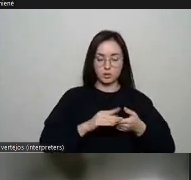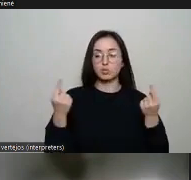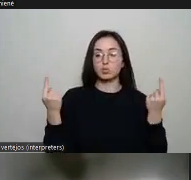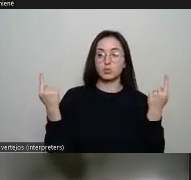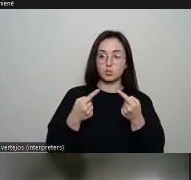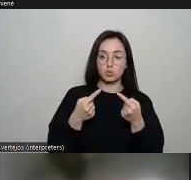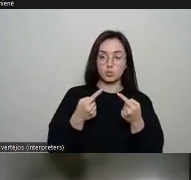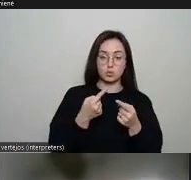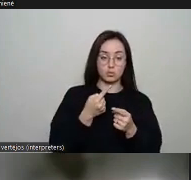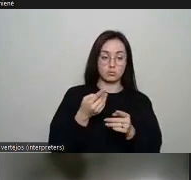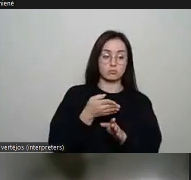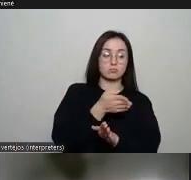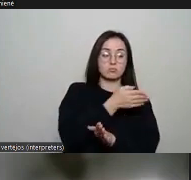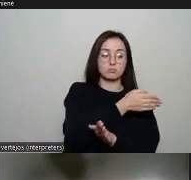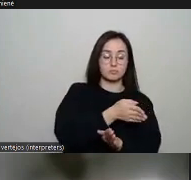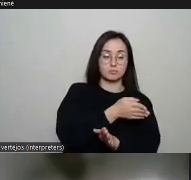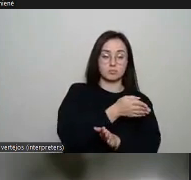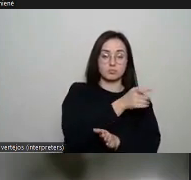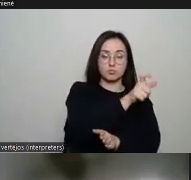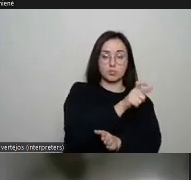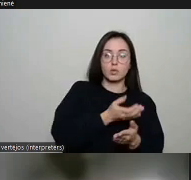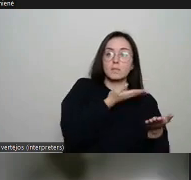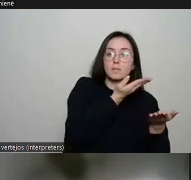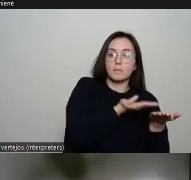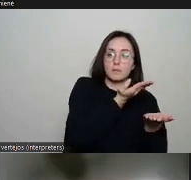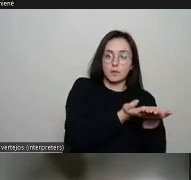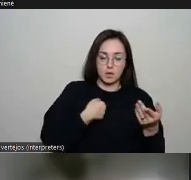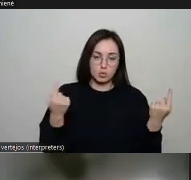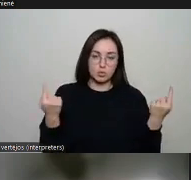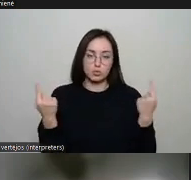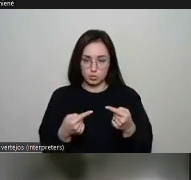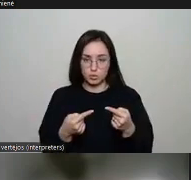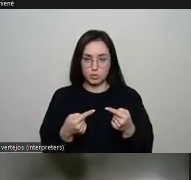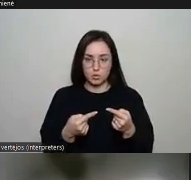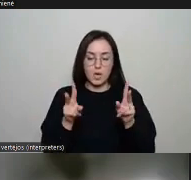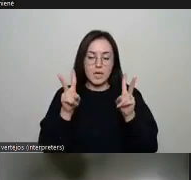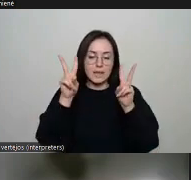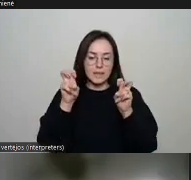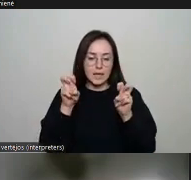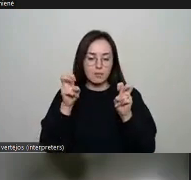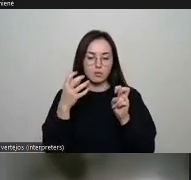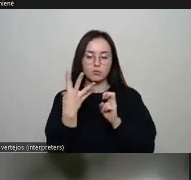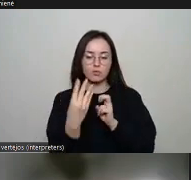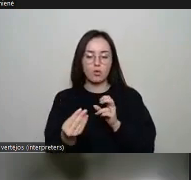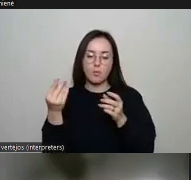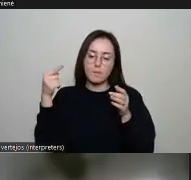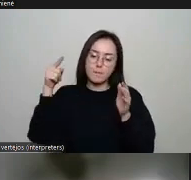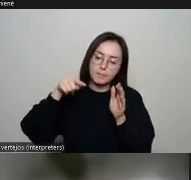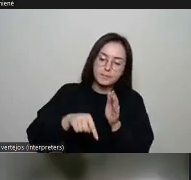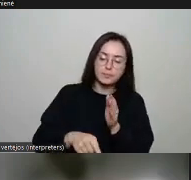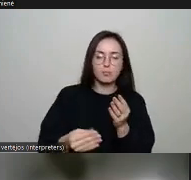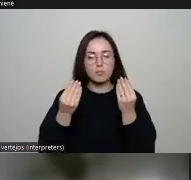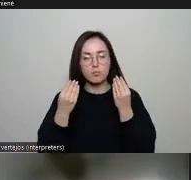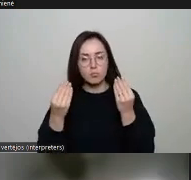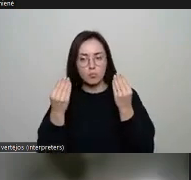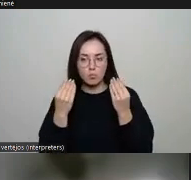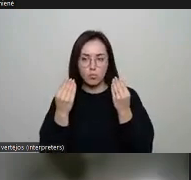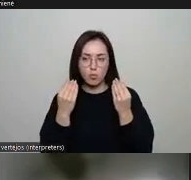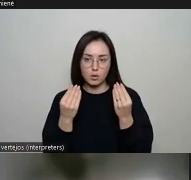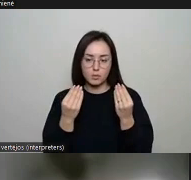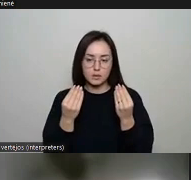tai kalbėjusiems pašnekovams, kad temos mokymasis ir gilinimasis per skirtingus dalykus iš